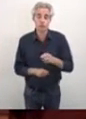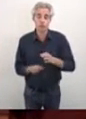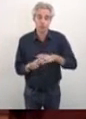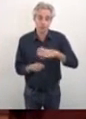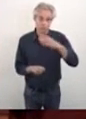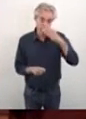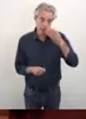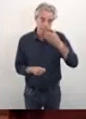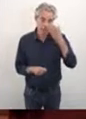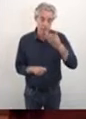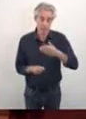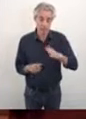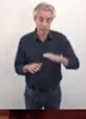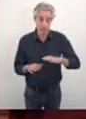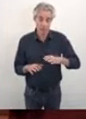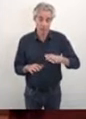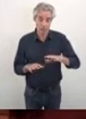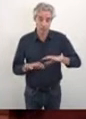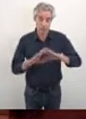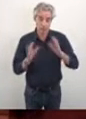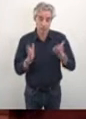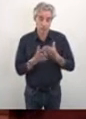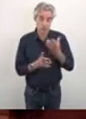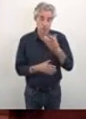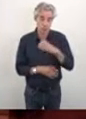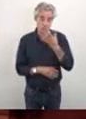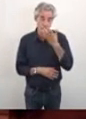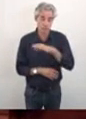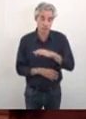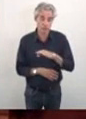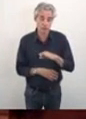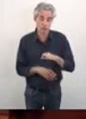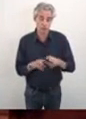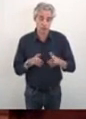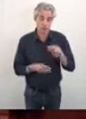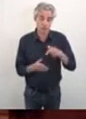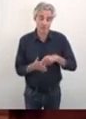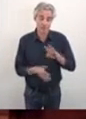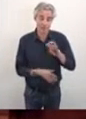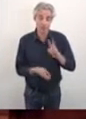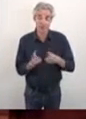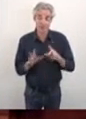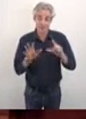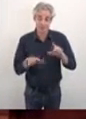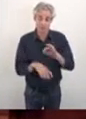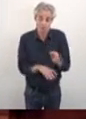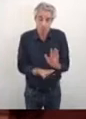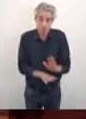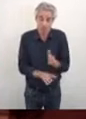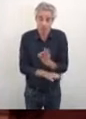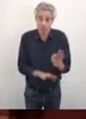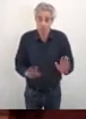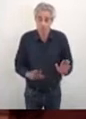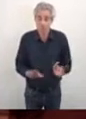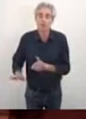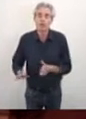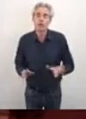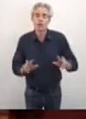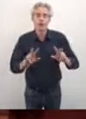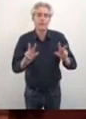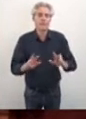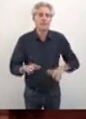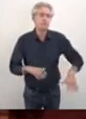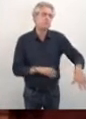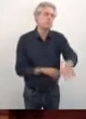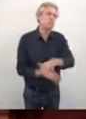de France et cela pourrait atteindre d'ici 2040 7%. Pour avoir une vue globale sur notre parc informatique,